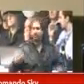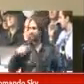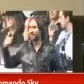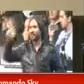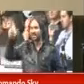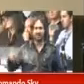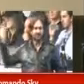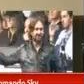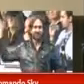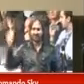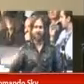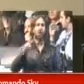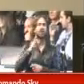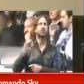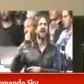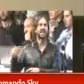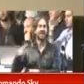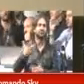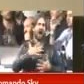affetto Gianroberto Casaleggio.